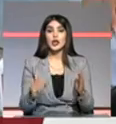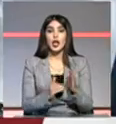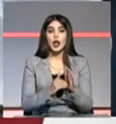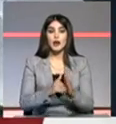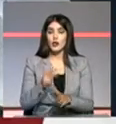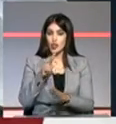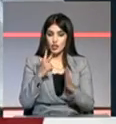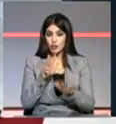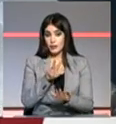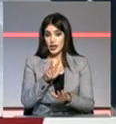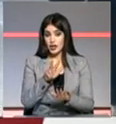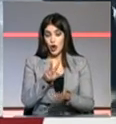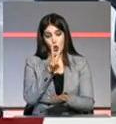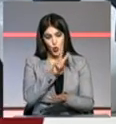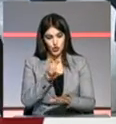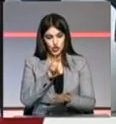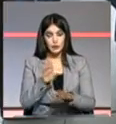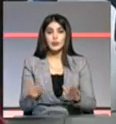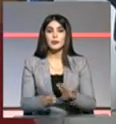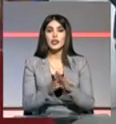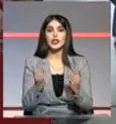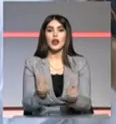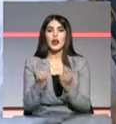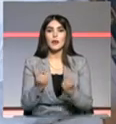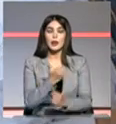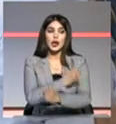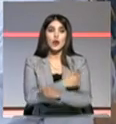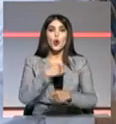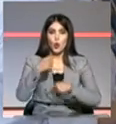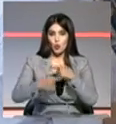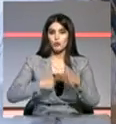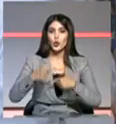اليوم 28 من الحمله الوطنيه للتلقيح التي